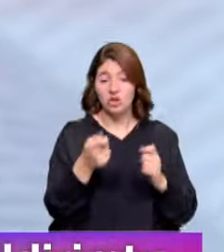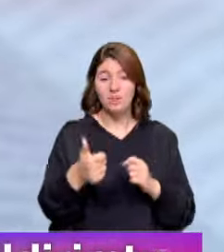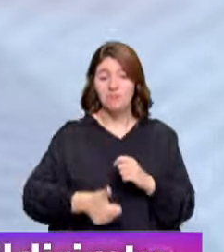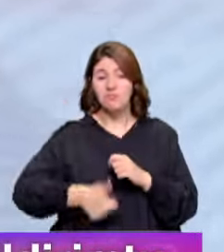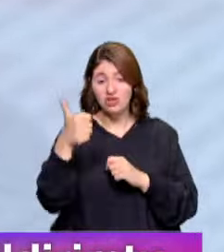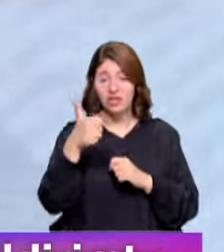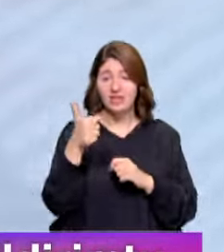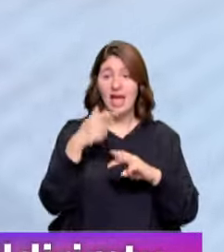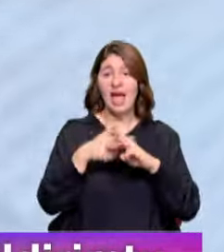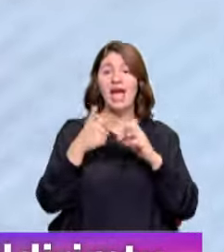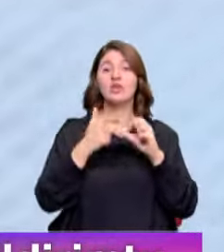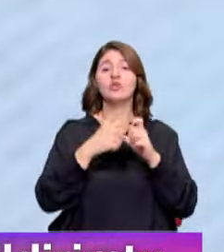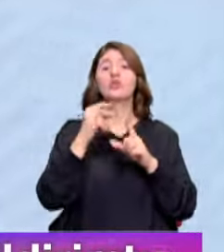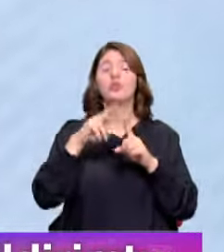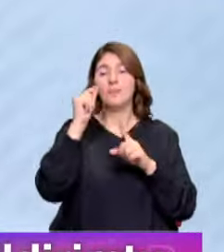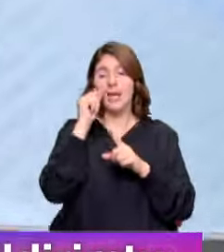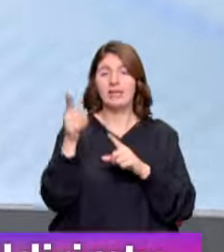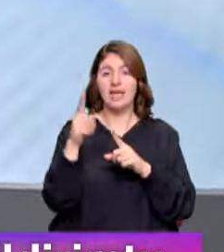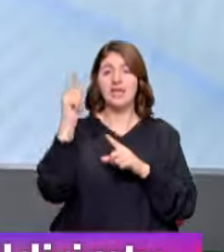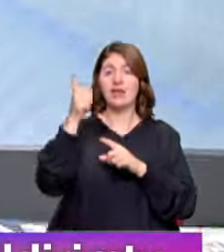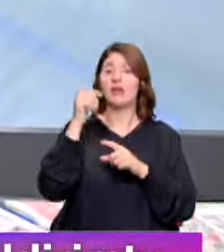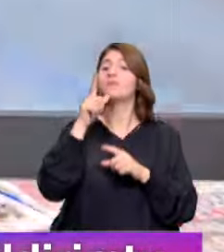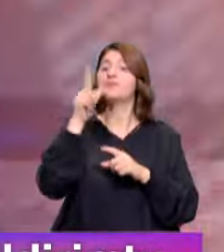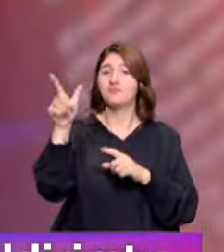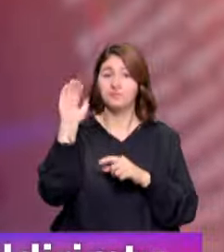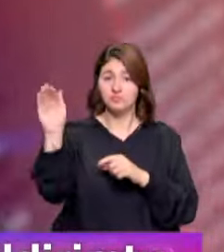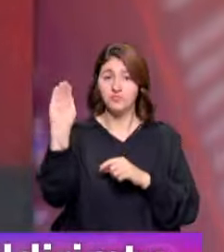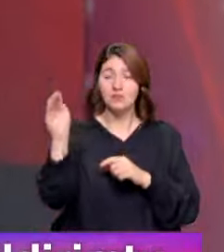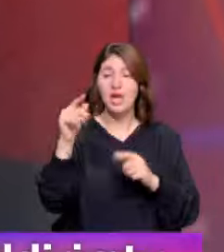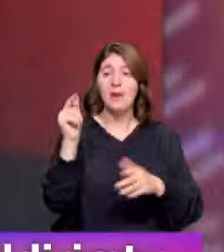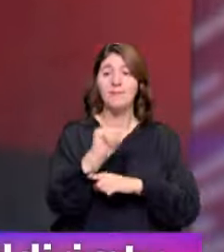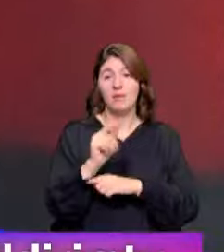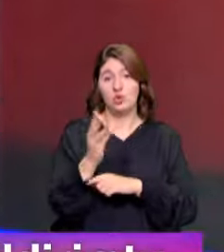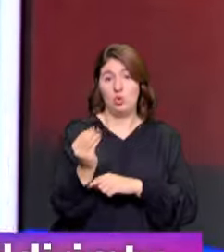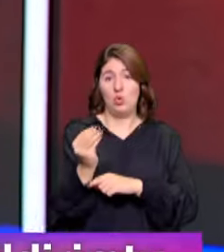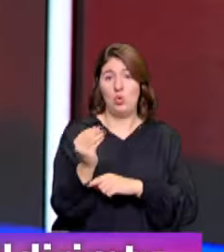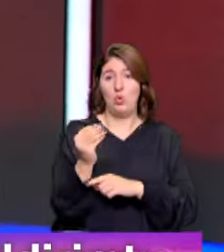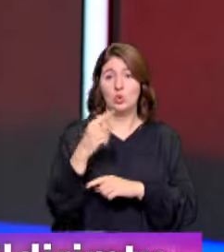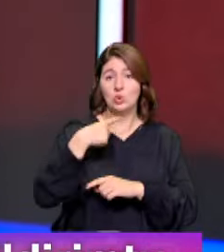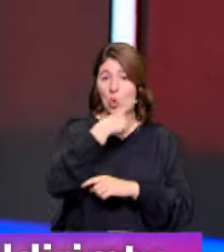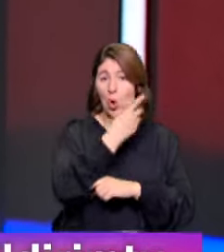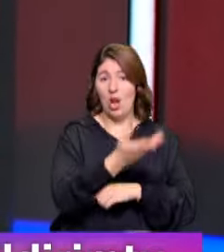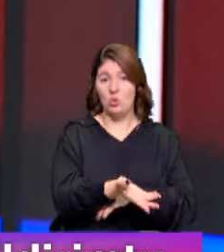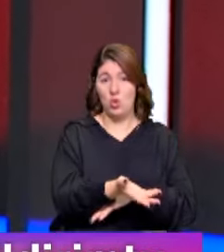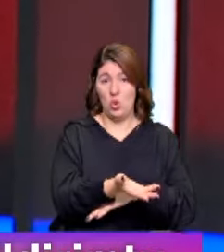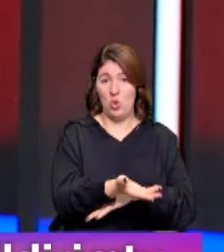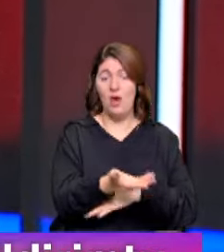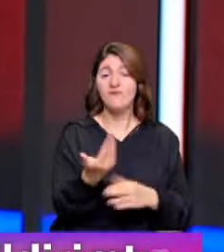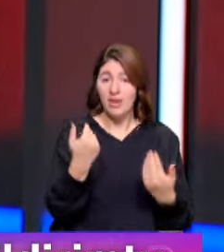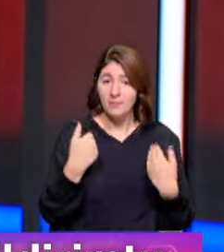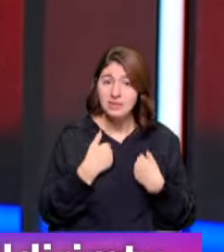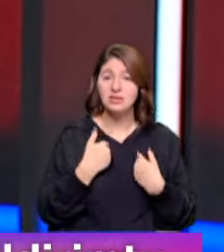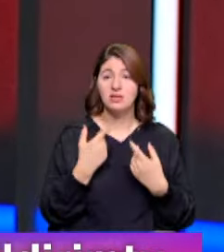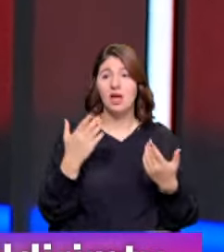Başkanı Ergün Atalay da iktidara sesleniyor. Memur çok zor durumda ve biz